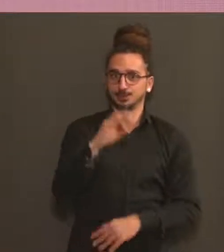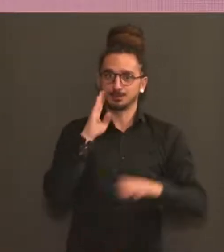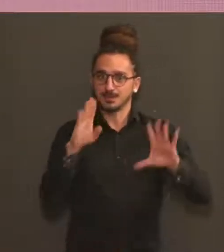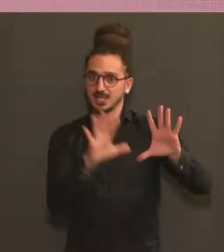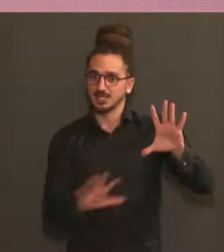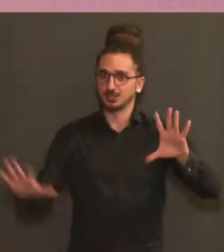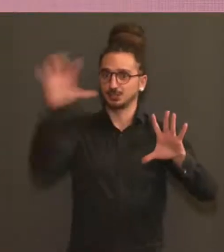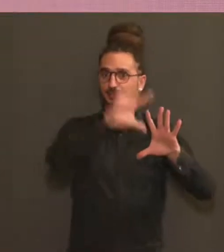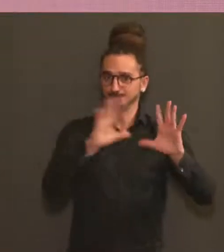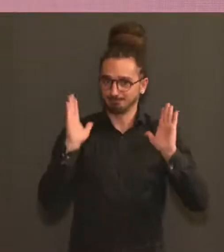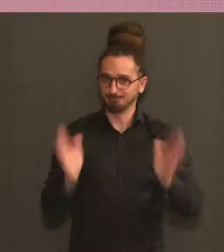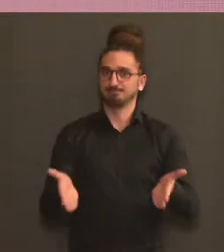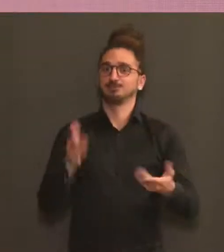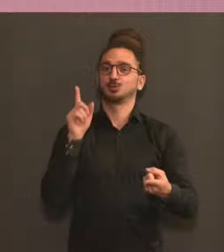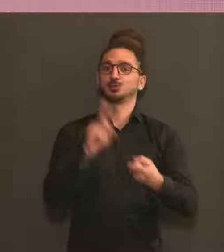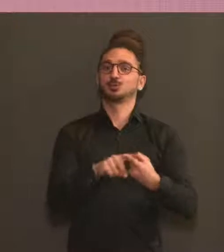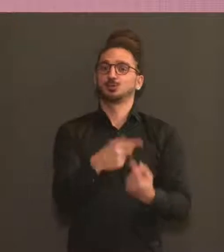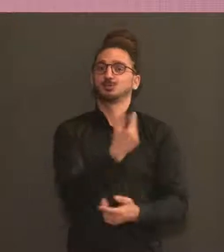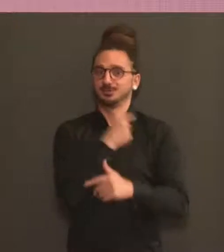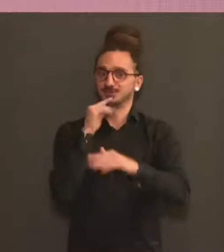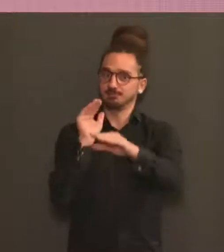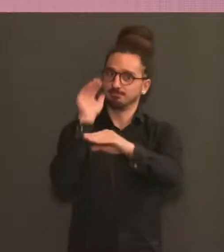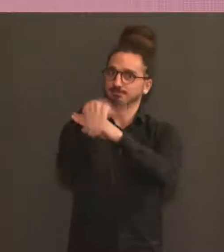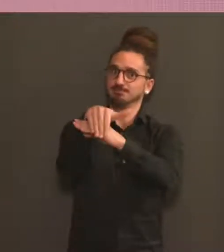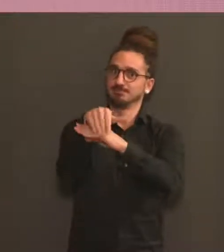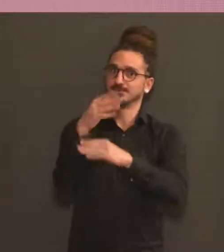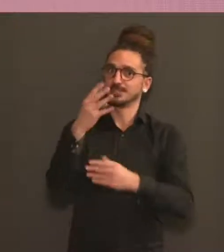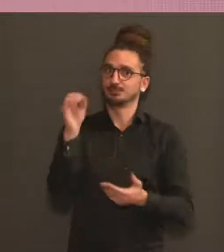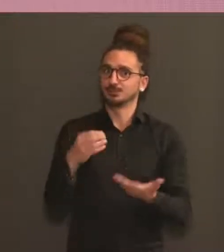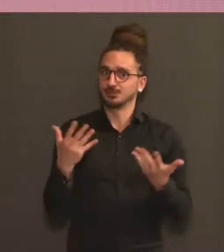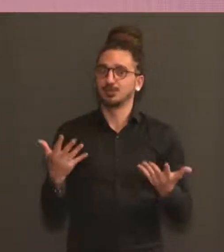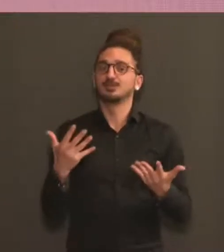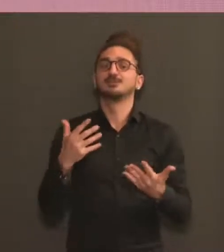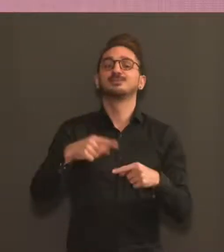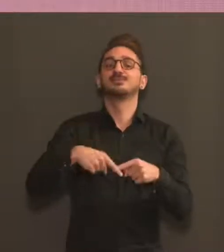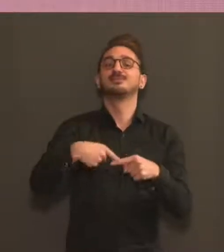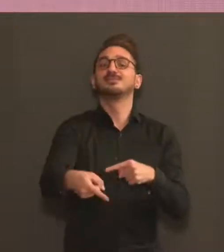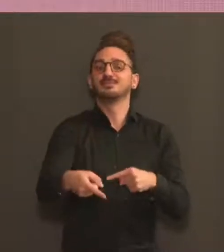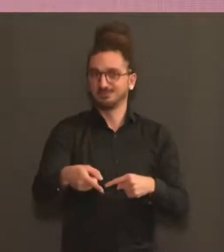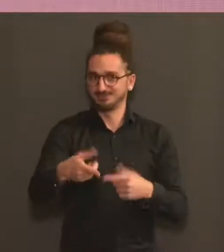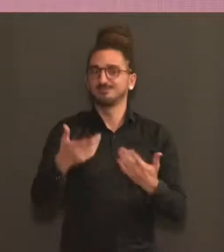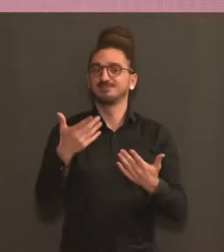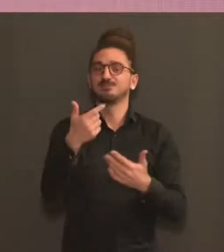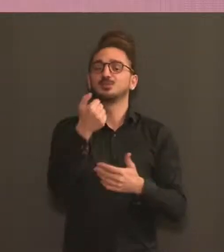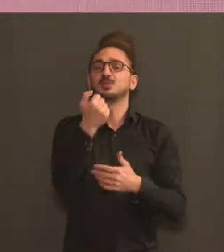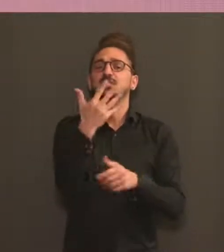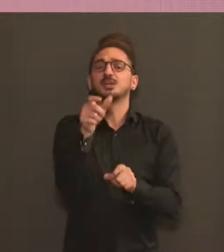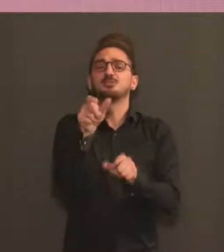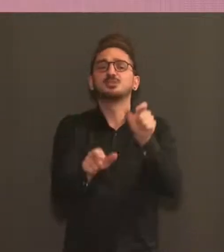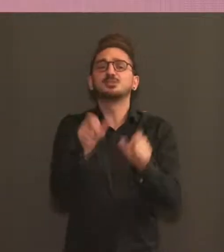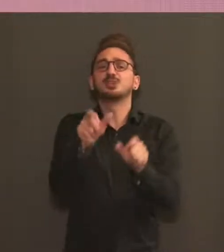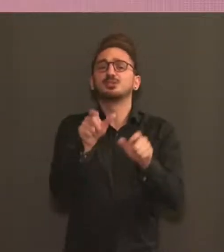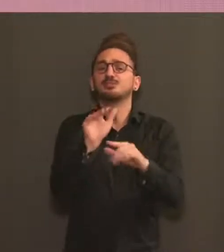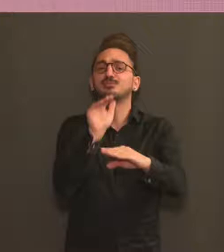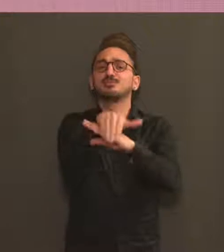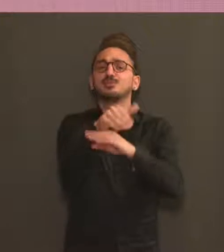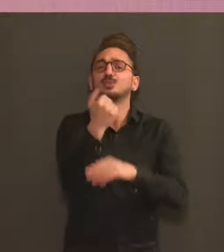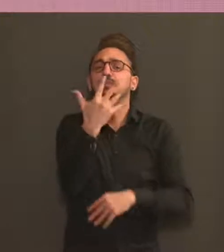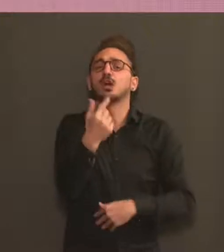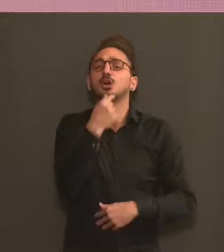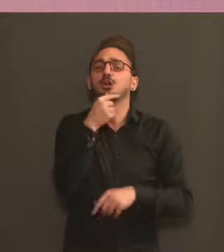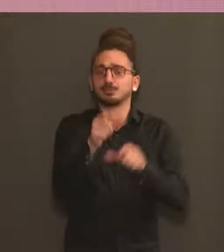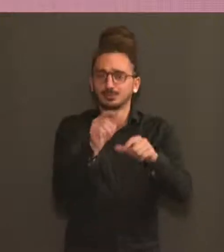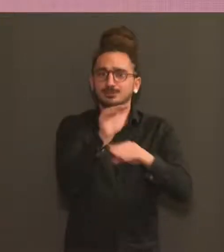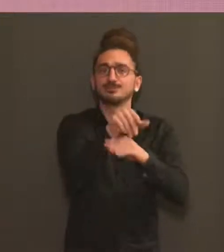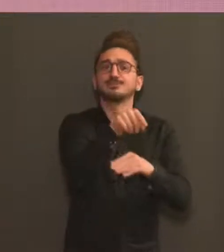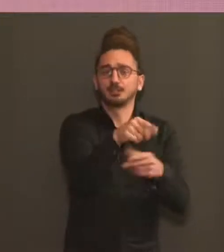au tour des personnes âgées de 65 ans et plus vivant à domicile et des patients à risque âgés de